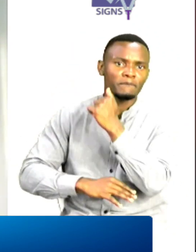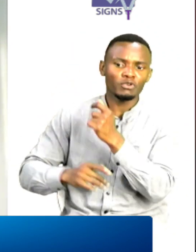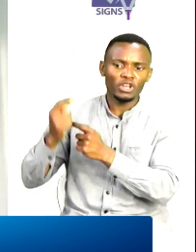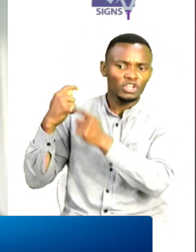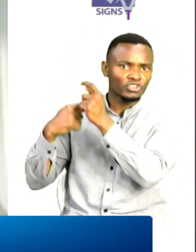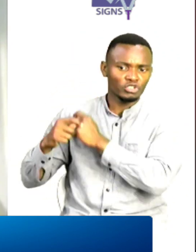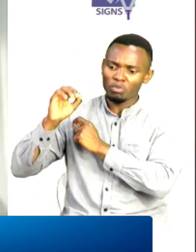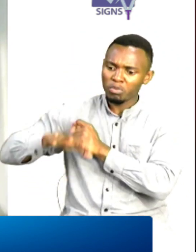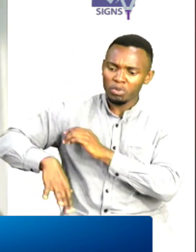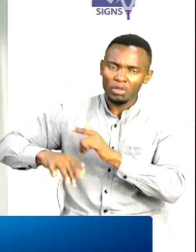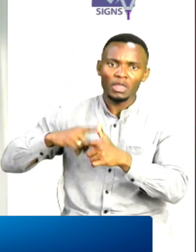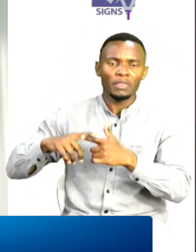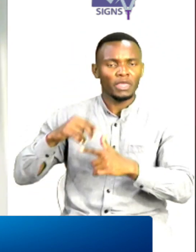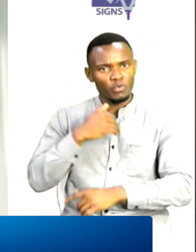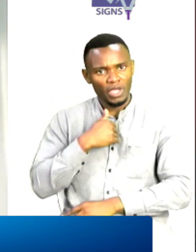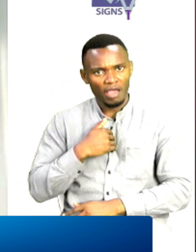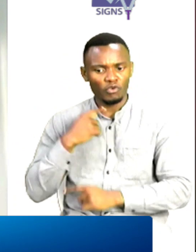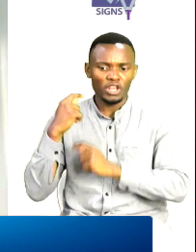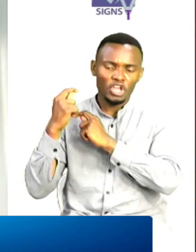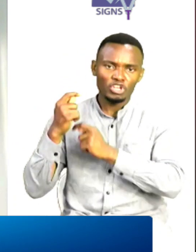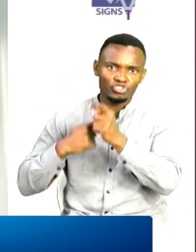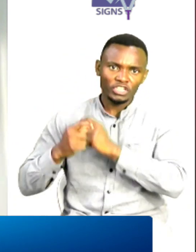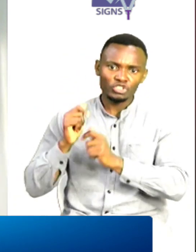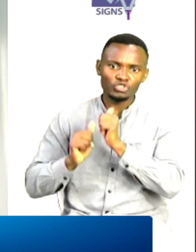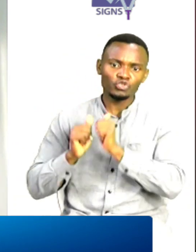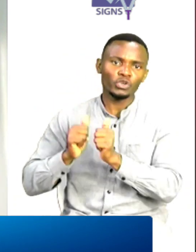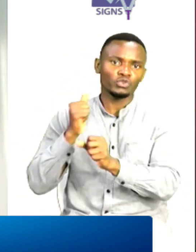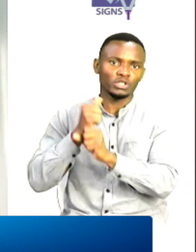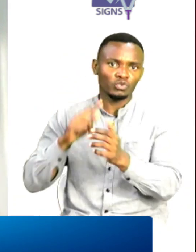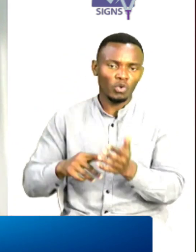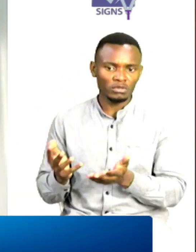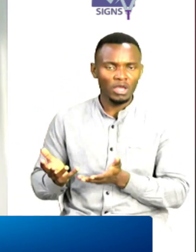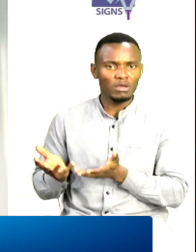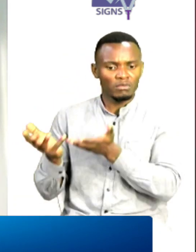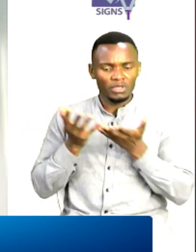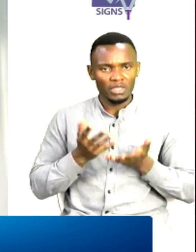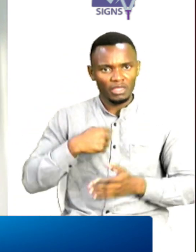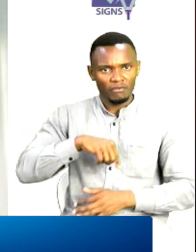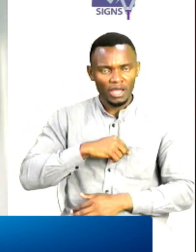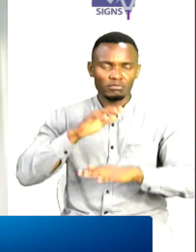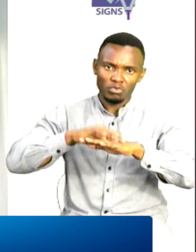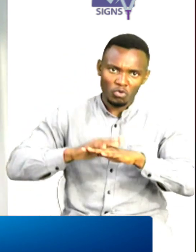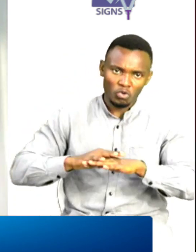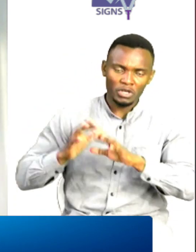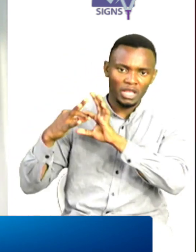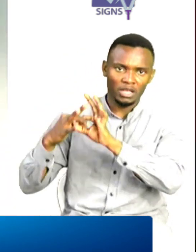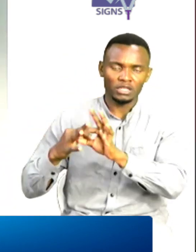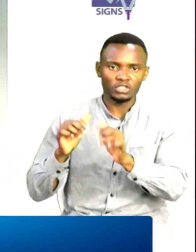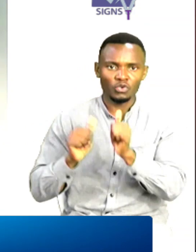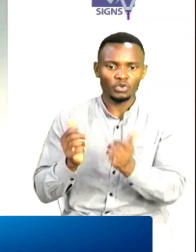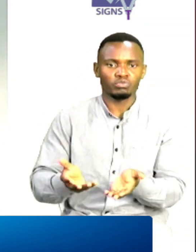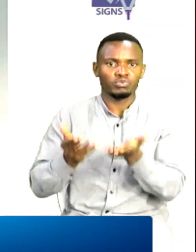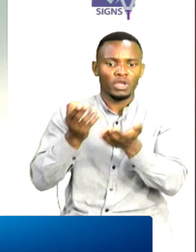mila ambazo zitaweza kutuzalishia mazao na utamaduni ambao utakuwa kitega uchumi.